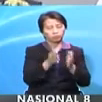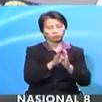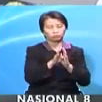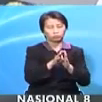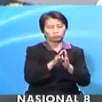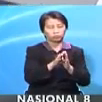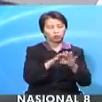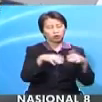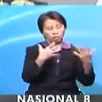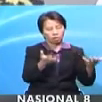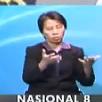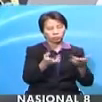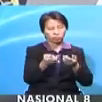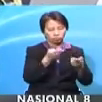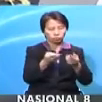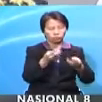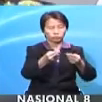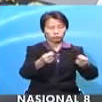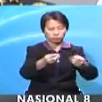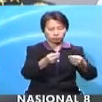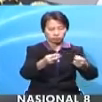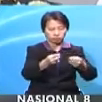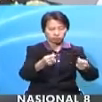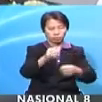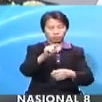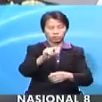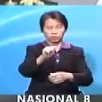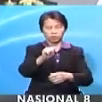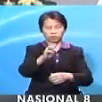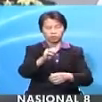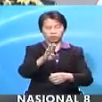Bagaimana menguruskan tanah gambut